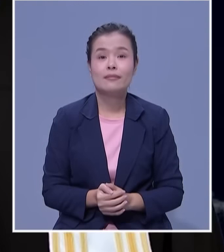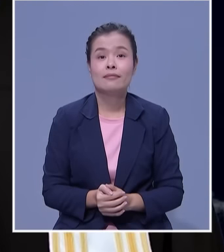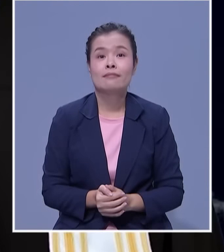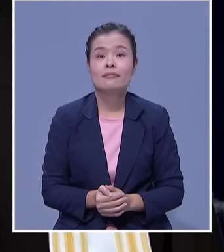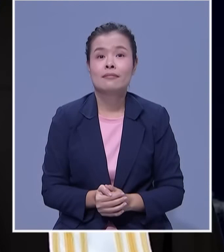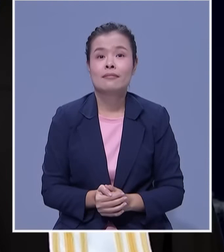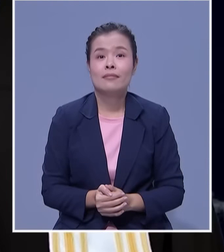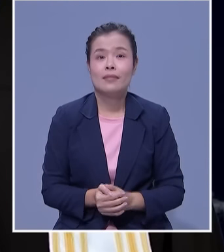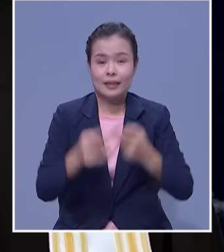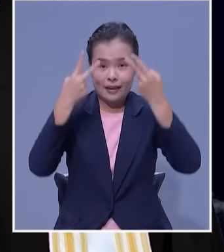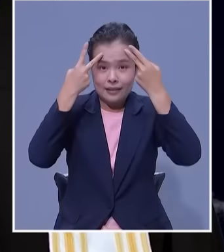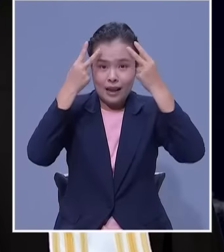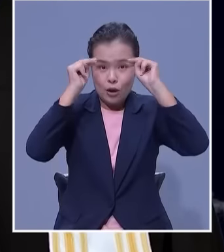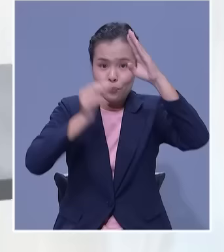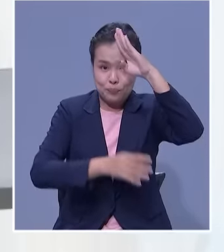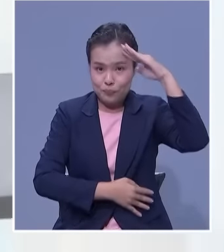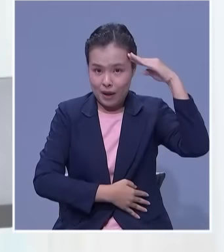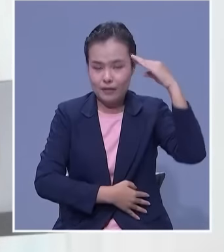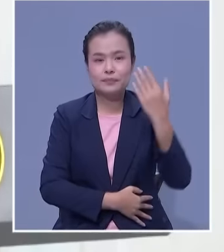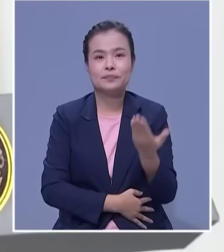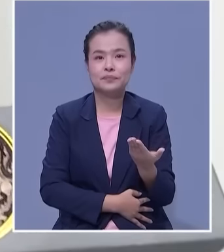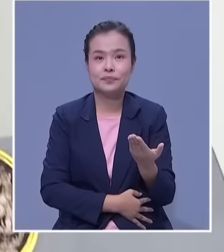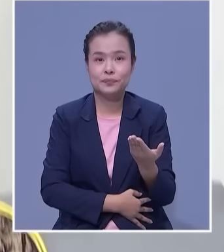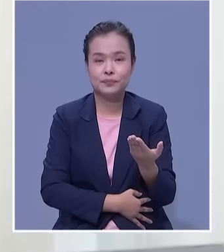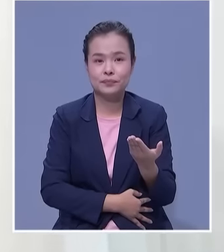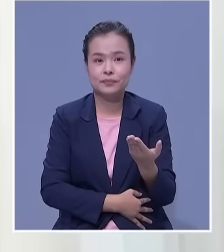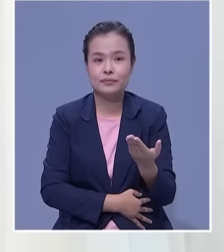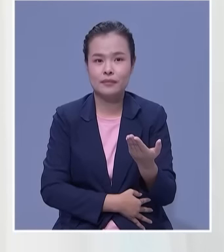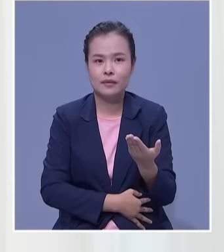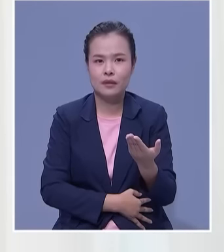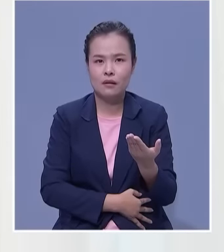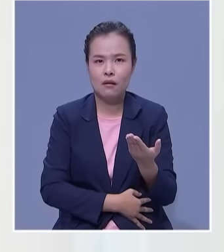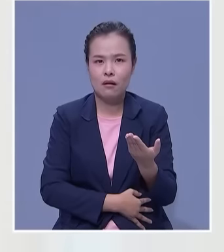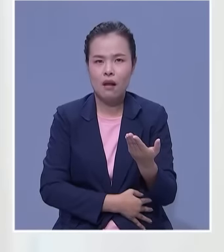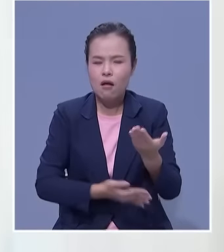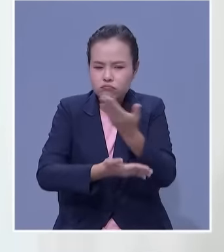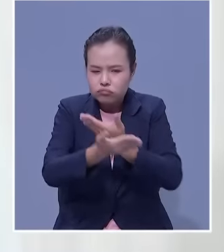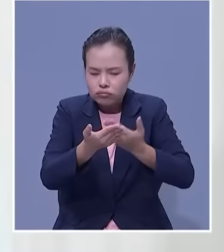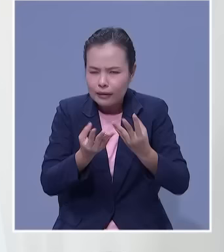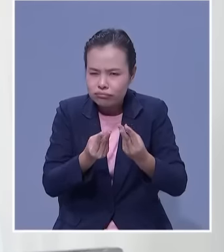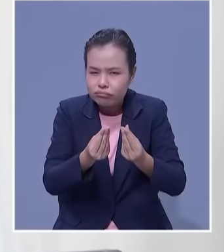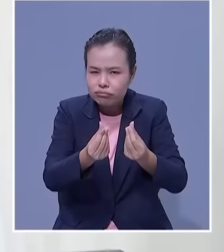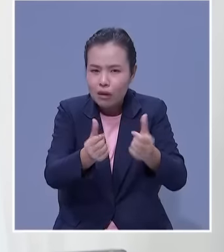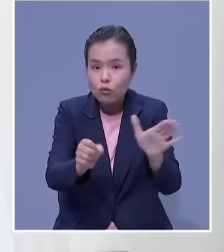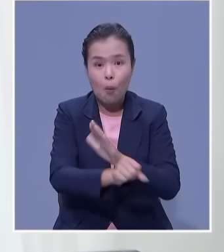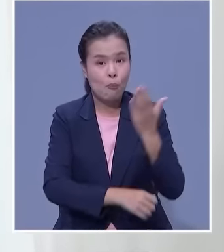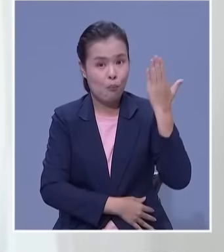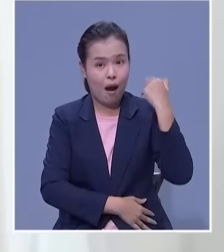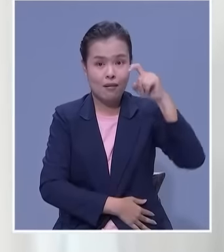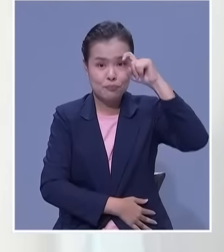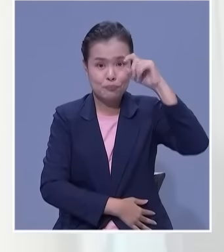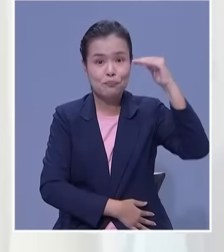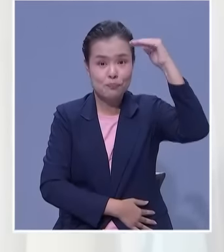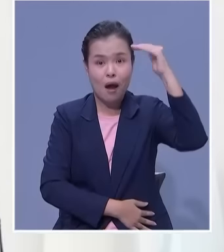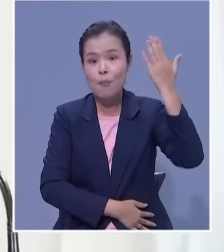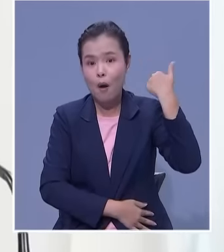ถึงตัวนายกแพรทองธานะครับมีเนื้อหาว่าคุณแพทองธาจะต้องพิจารณาอย่างละเอียดรอบคอบเพราะที่ผ่านมาคุณเศรษ